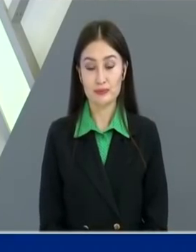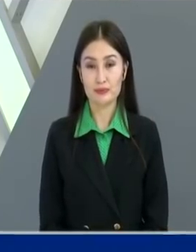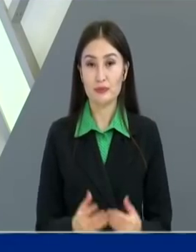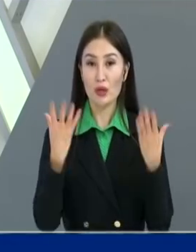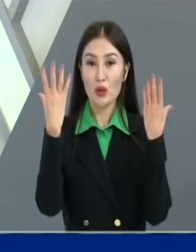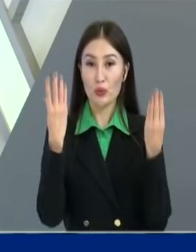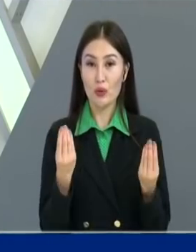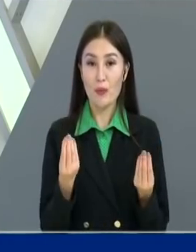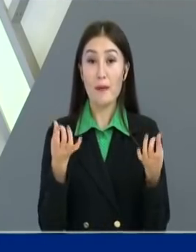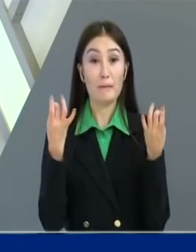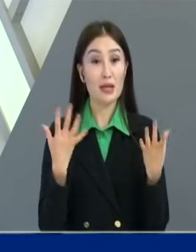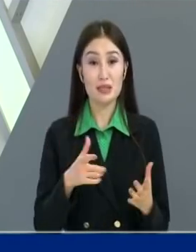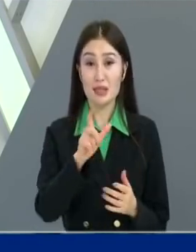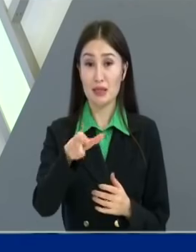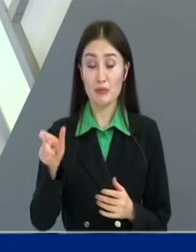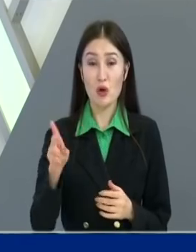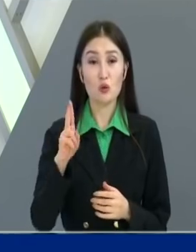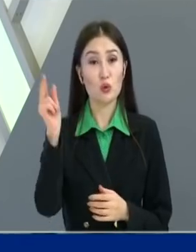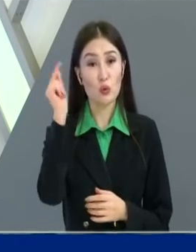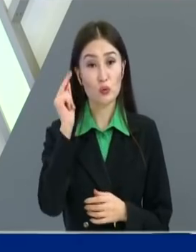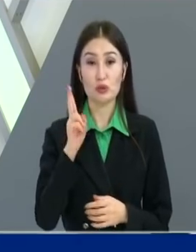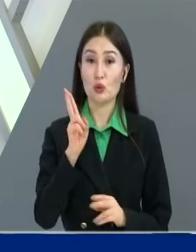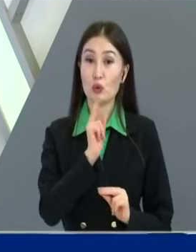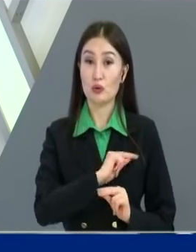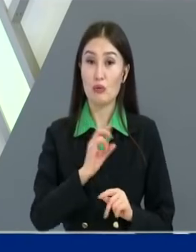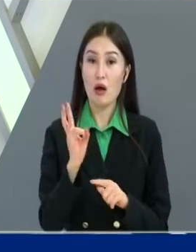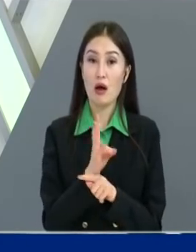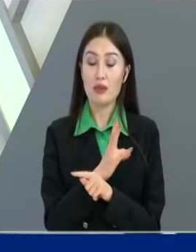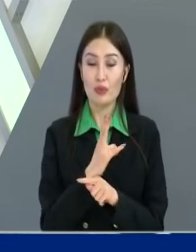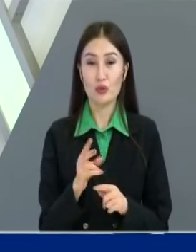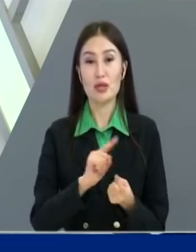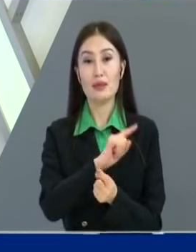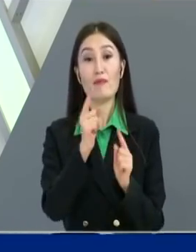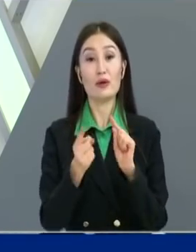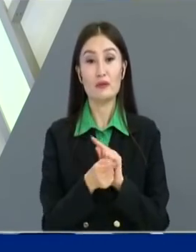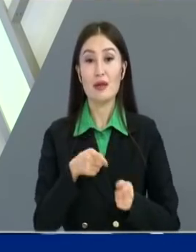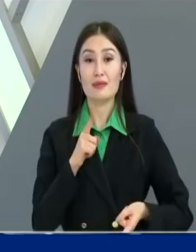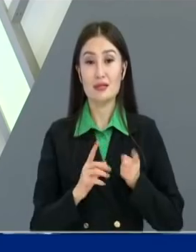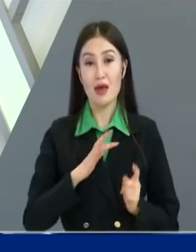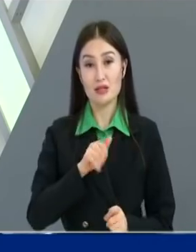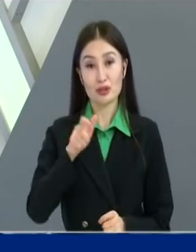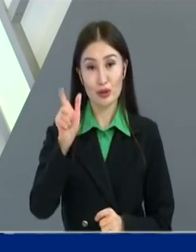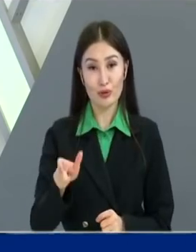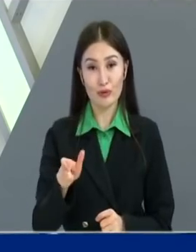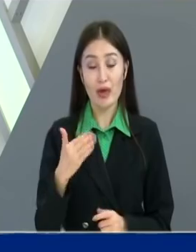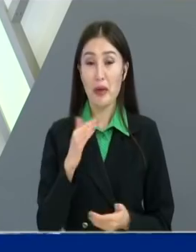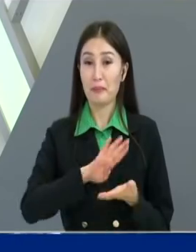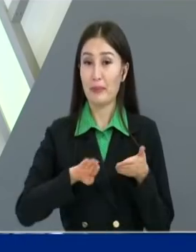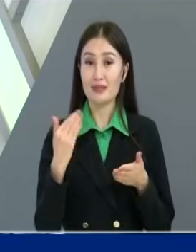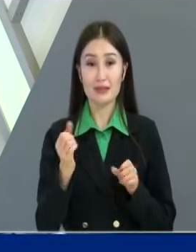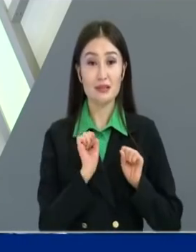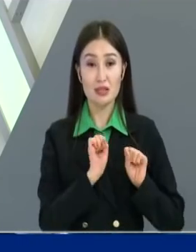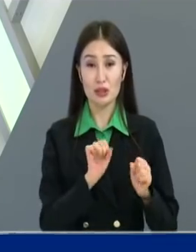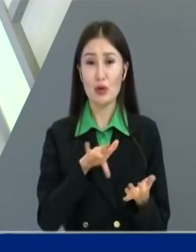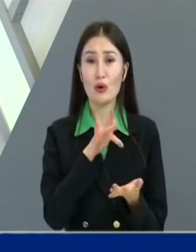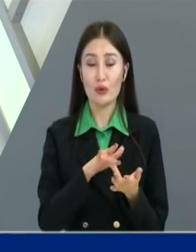Днем они простые ребята, кто-то учится, кто-то работает, а ночью они превращаются в настоящих героев. Без их защиты в городе было